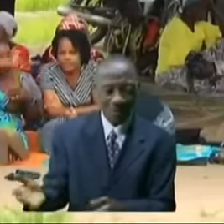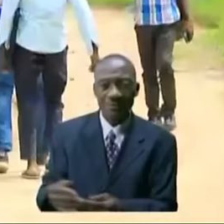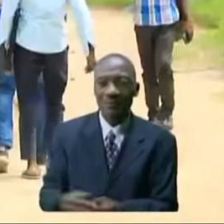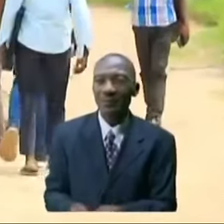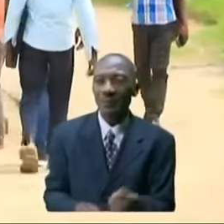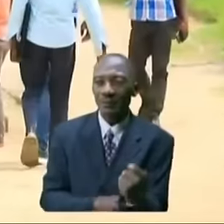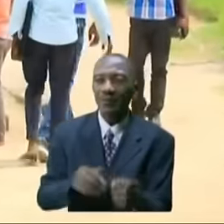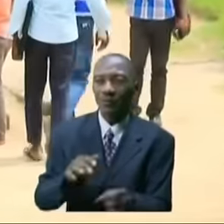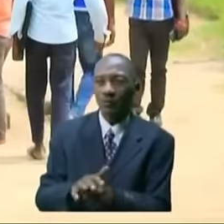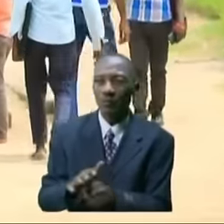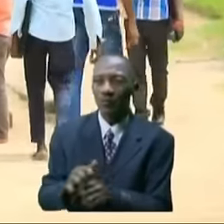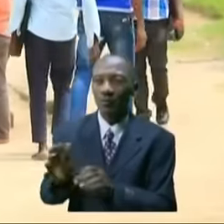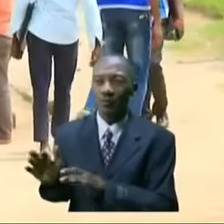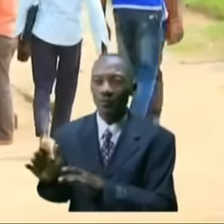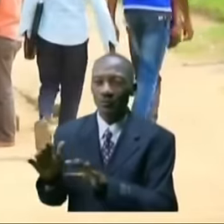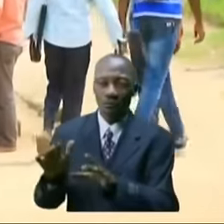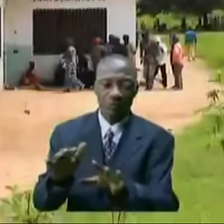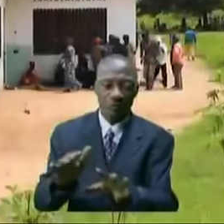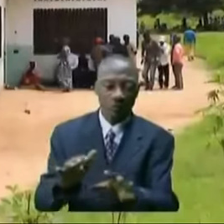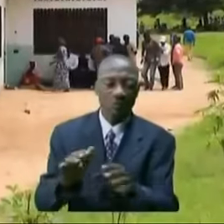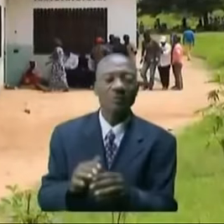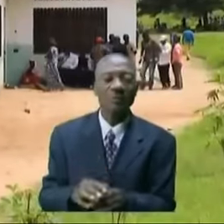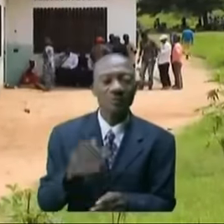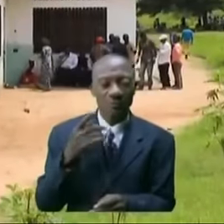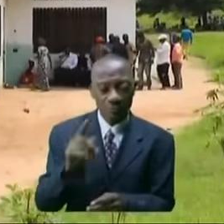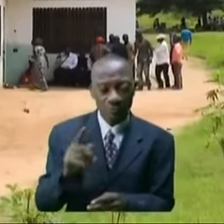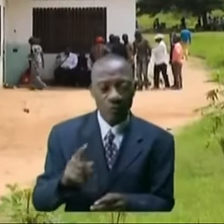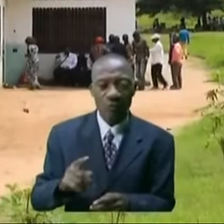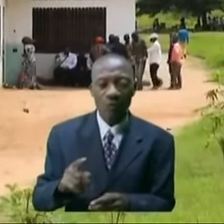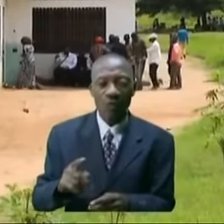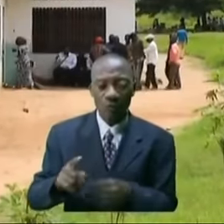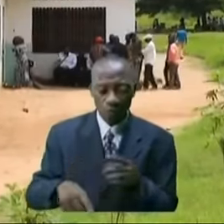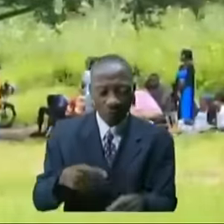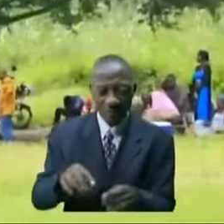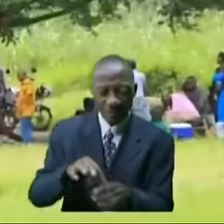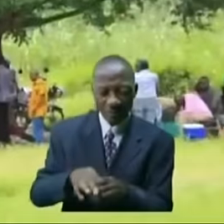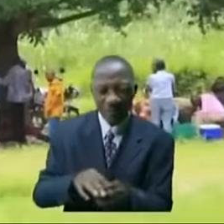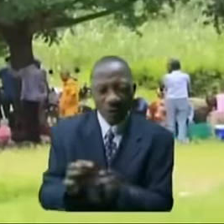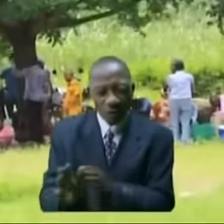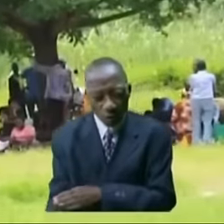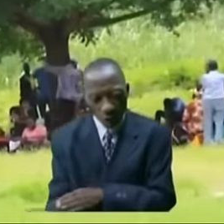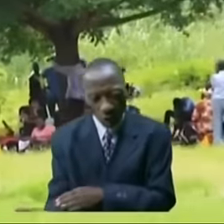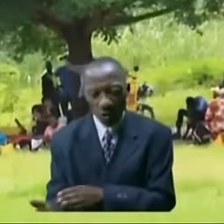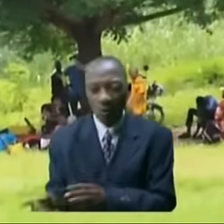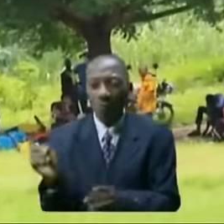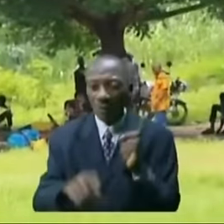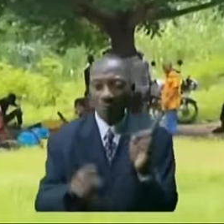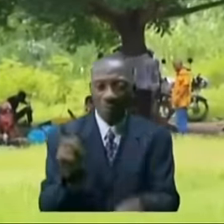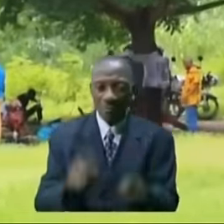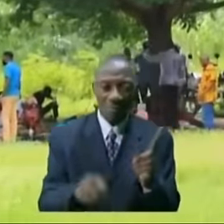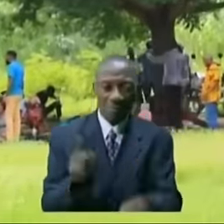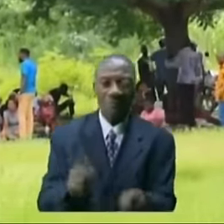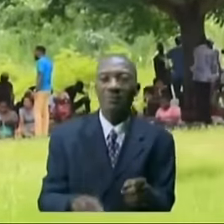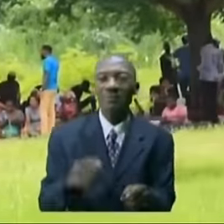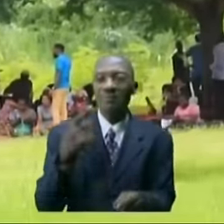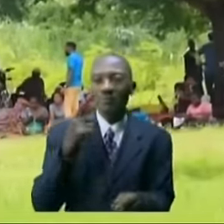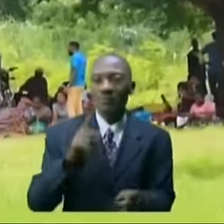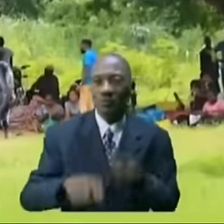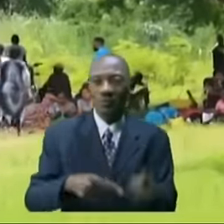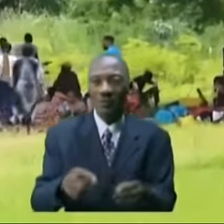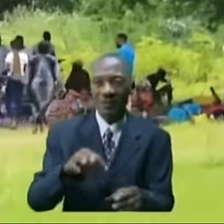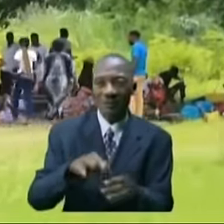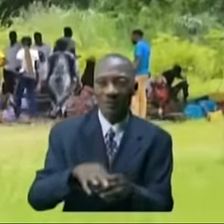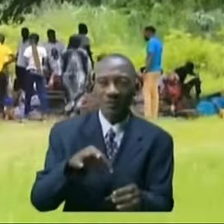électeurs ont investi le lieu aux petites heures du matin. Ils attendent l'équipe de la CENI pour le début des opérations